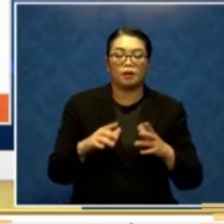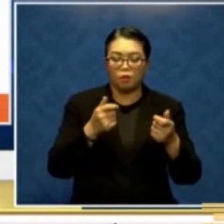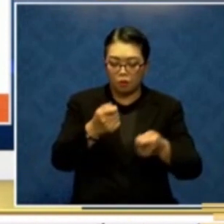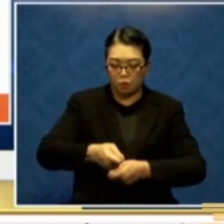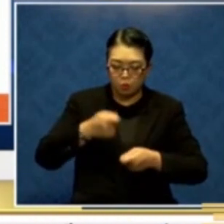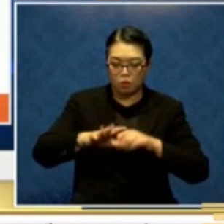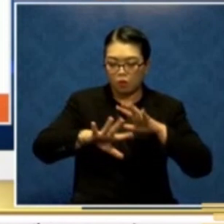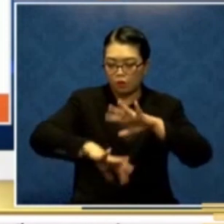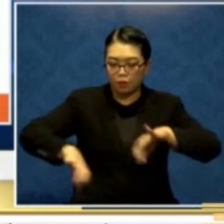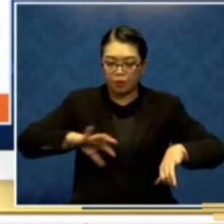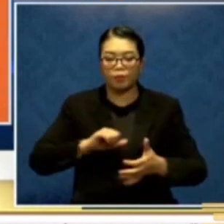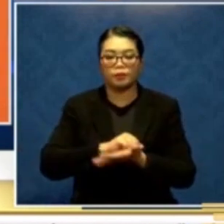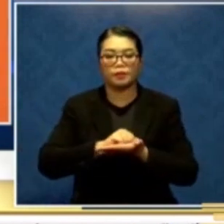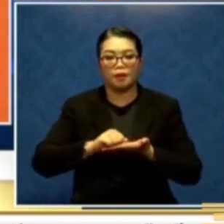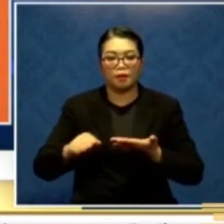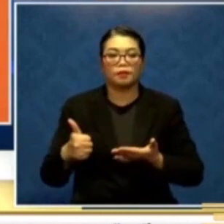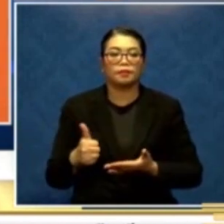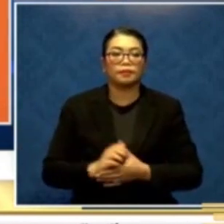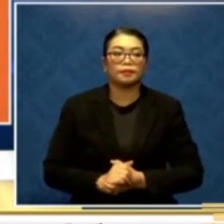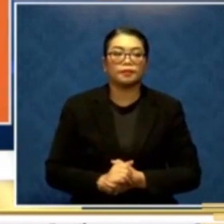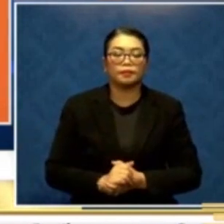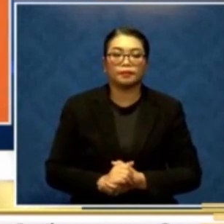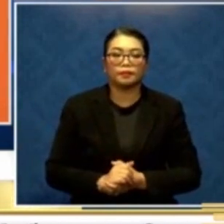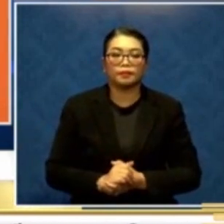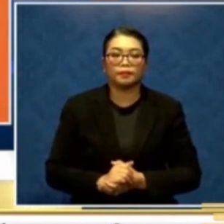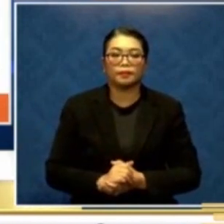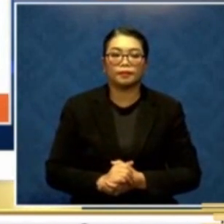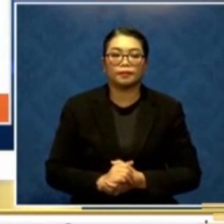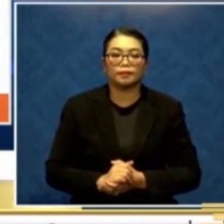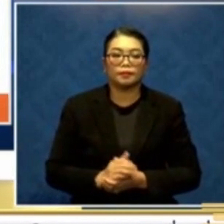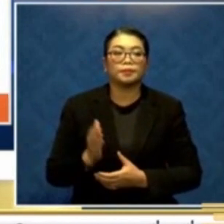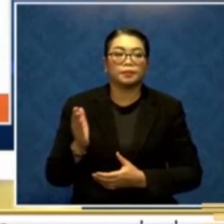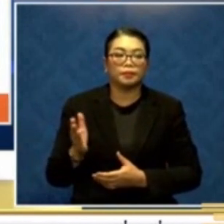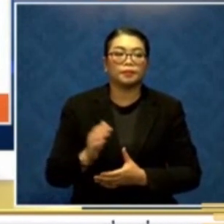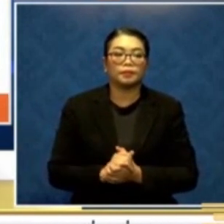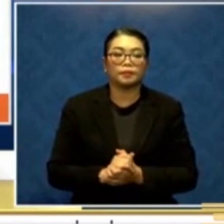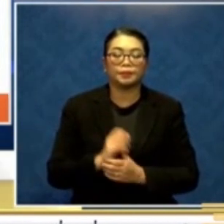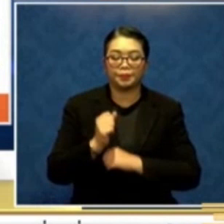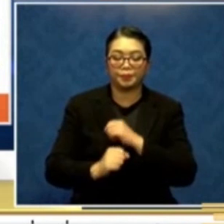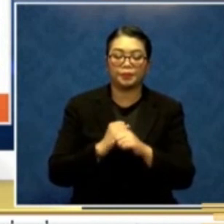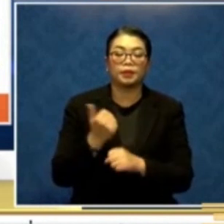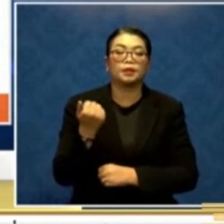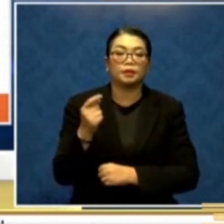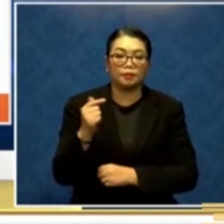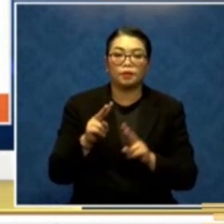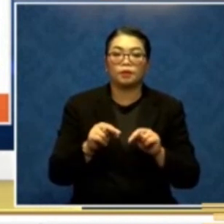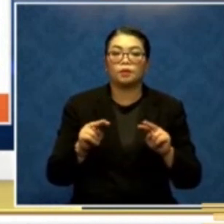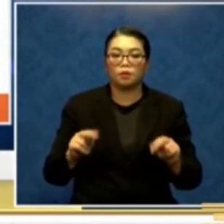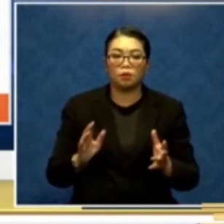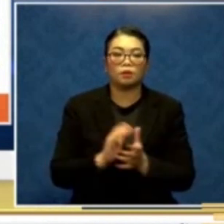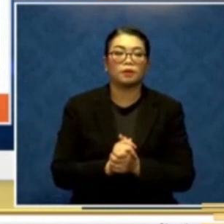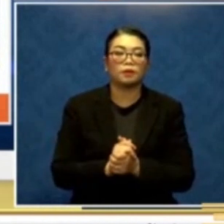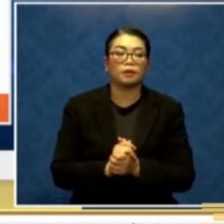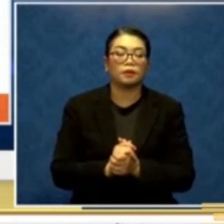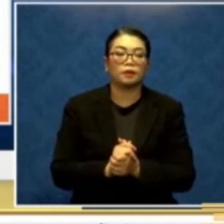รอกครับเรื่สุดทายนะครคร่ประทรานijuanaอส Liebe หนครัในระยะวา 11 ปทผ่านมาจัหว โทภบุีเราไม่มีการ